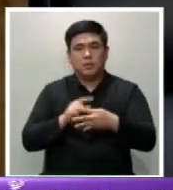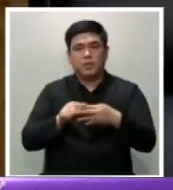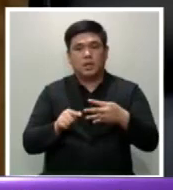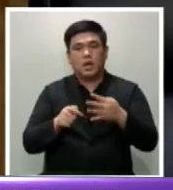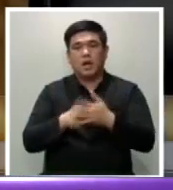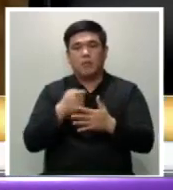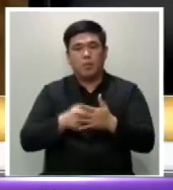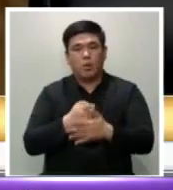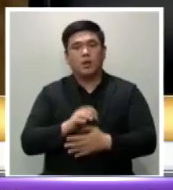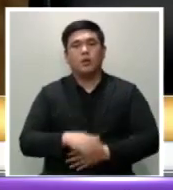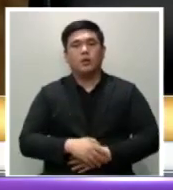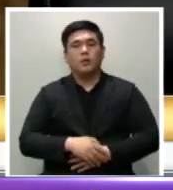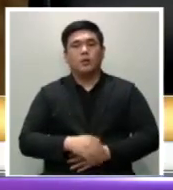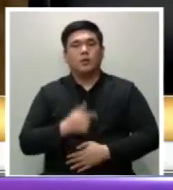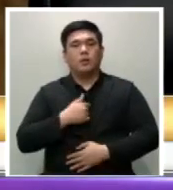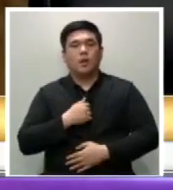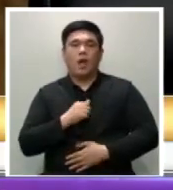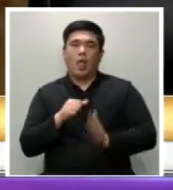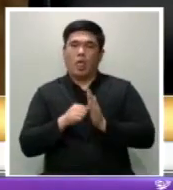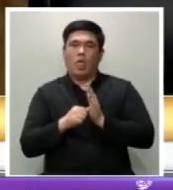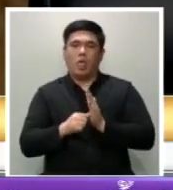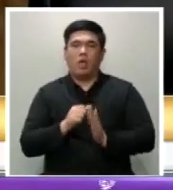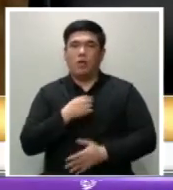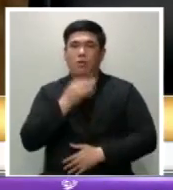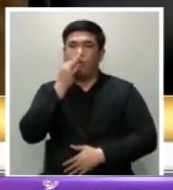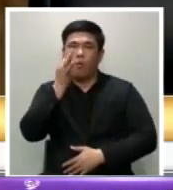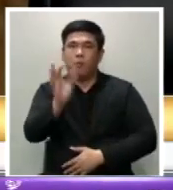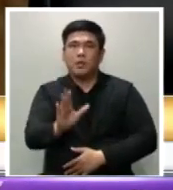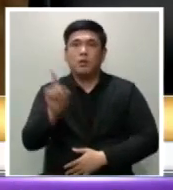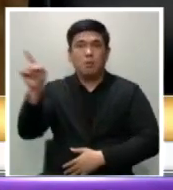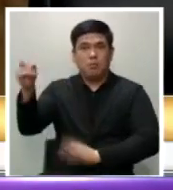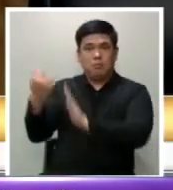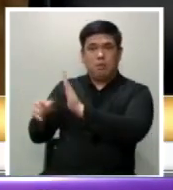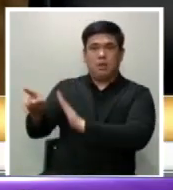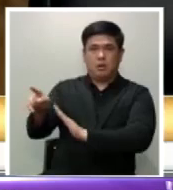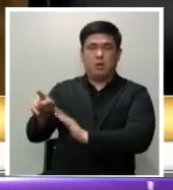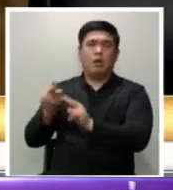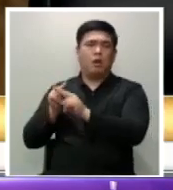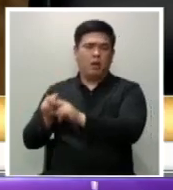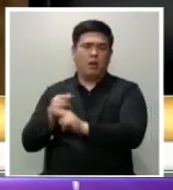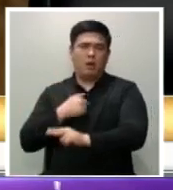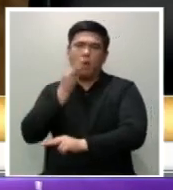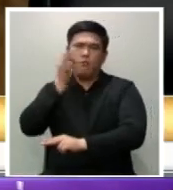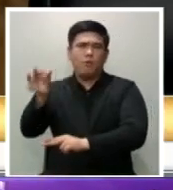กป้องเราไม่ได้ไปแกล้งฟ้องเขาเขาทำผิดเองเพราะฉะนั้นก็ฟ้องผิดถูกให้ศาลตั